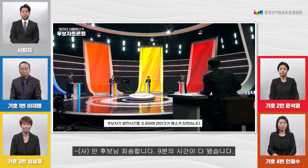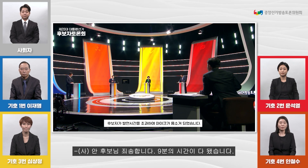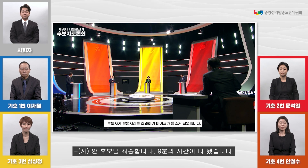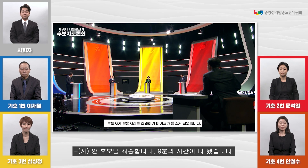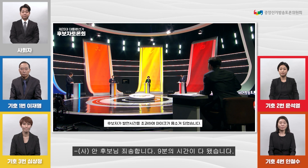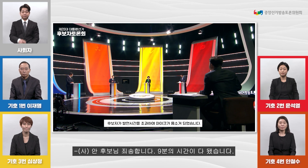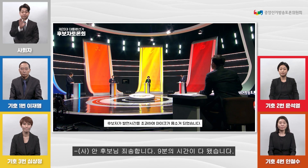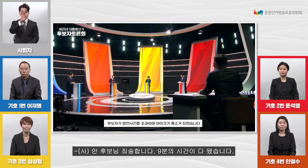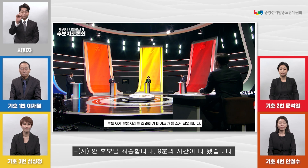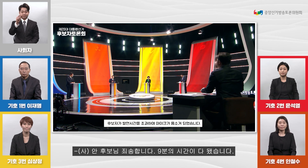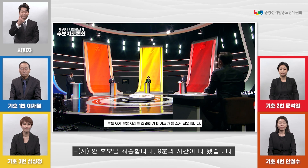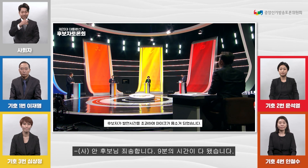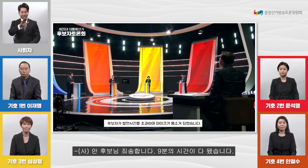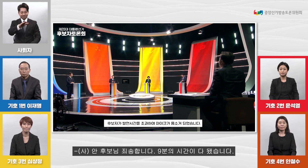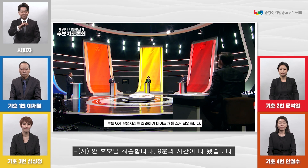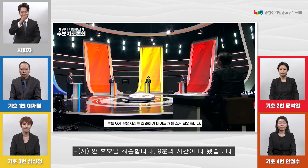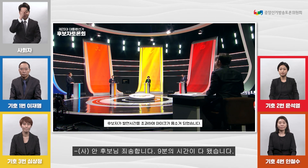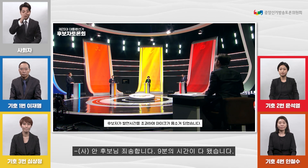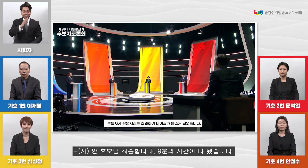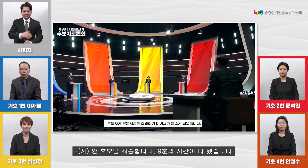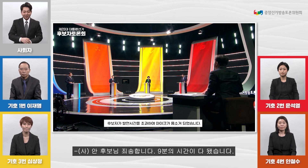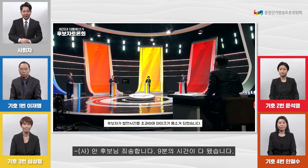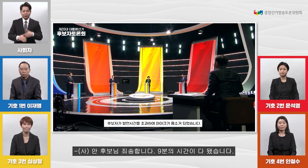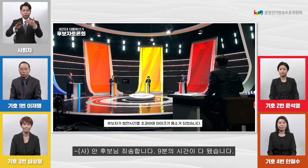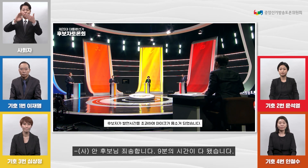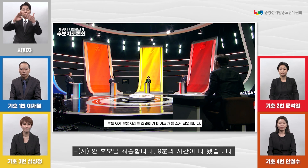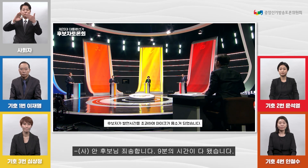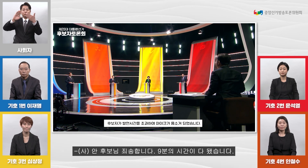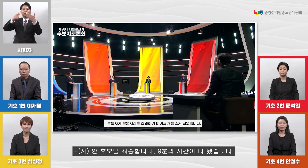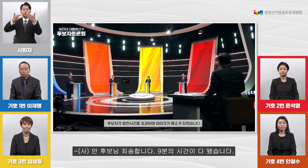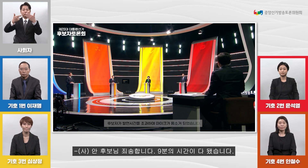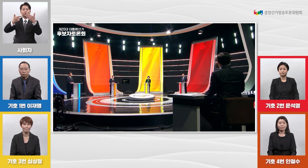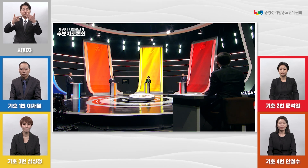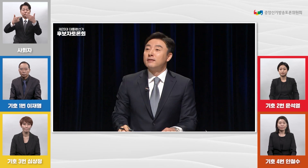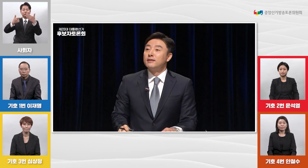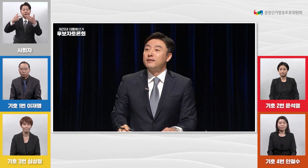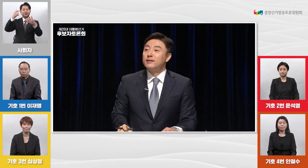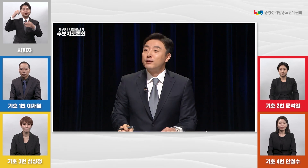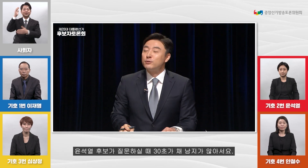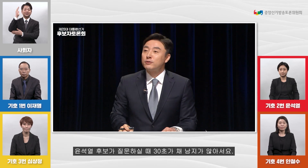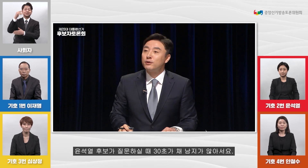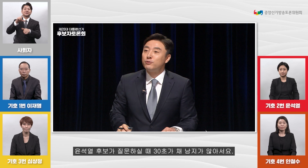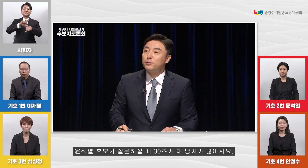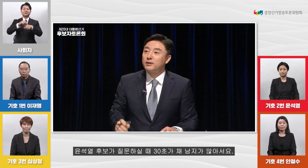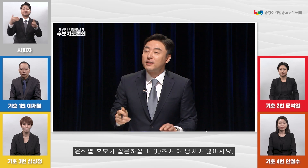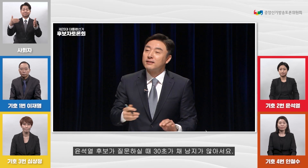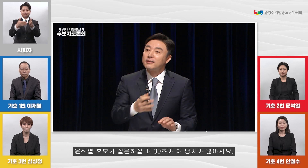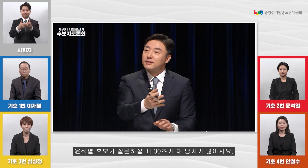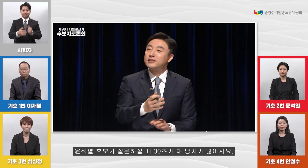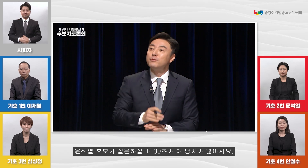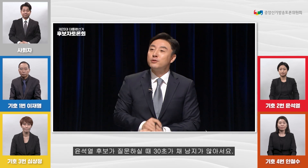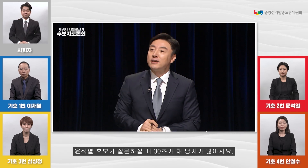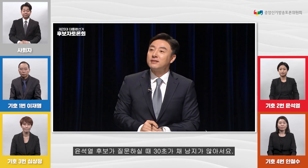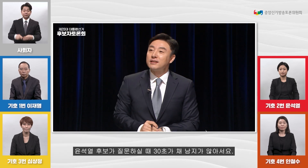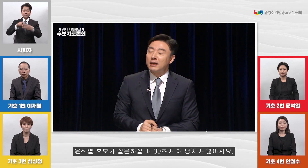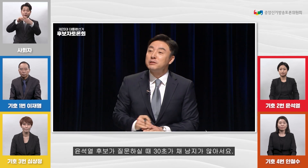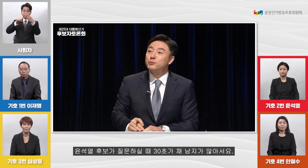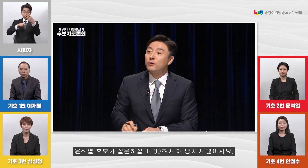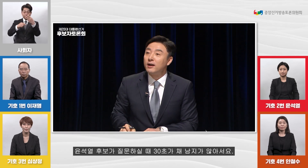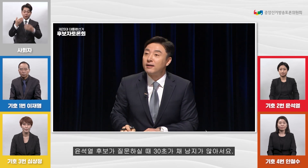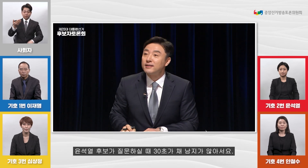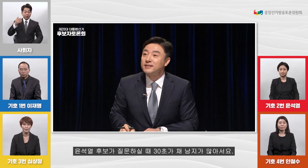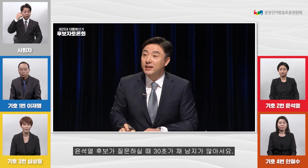저 안 후보님 죄송합니다. 9분의 시간이 다 됐습니다. 이 윤석열 후보가 질문하실